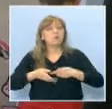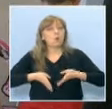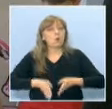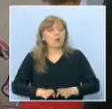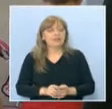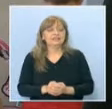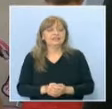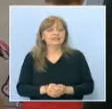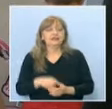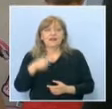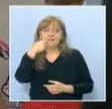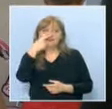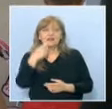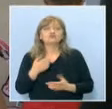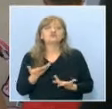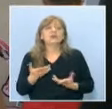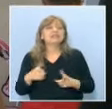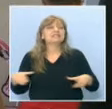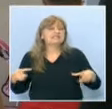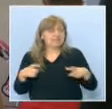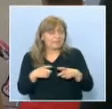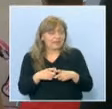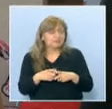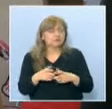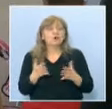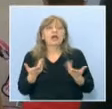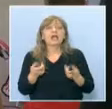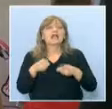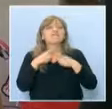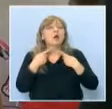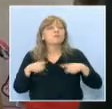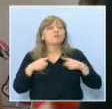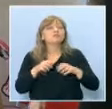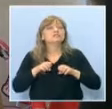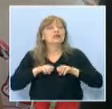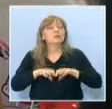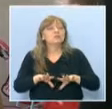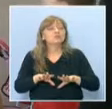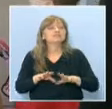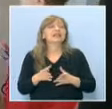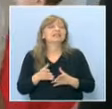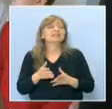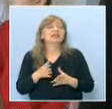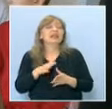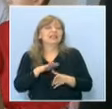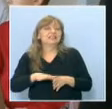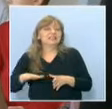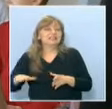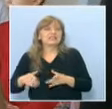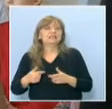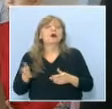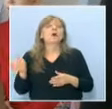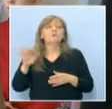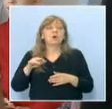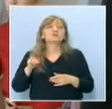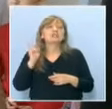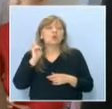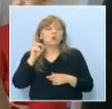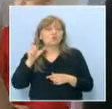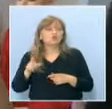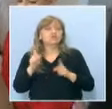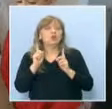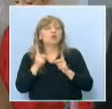най-важно е средата, семейството, какви песни пускат родителите на децата, след това са учителите ни, от които се